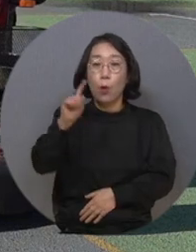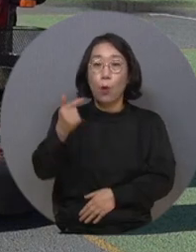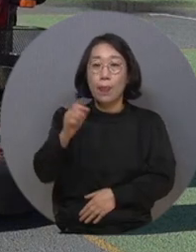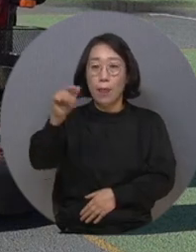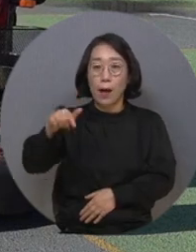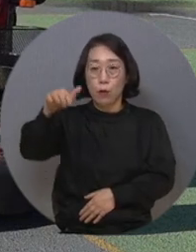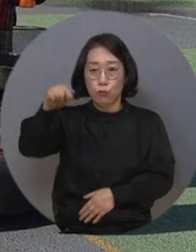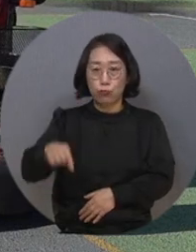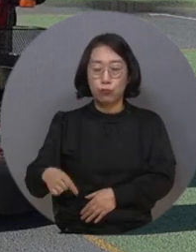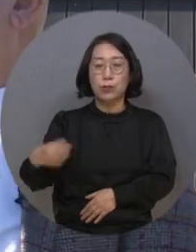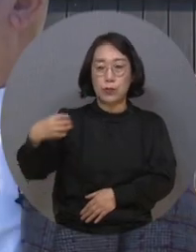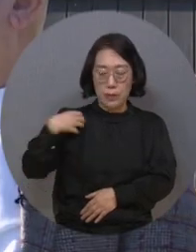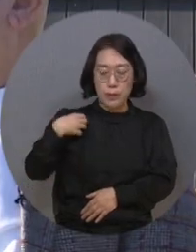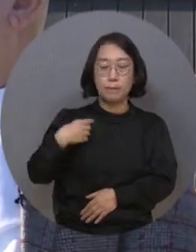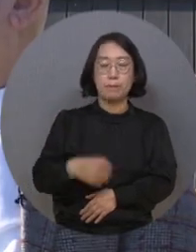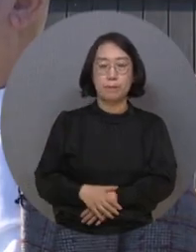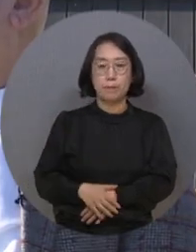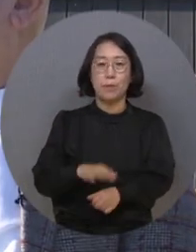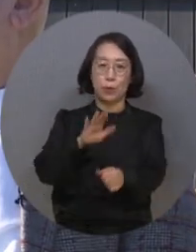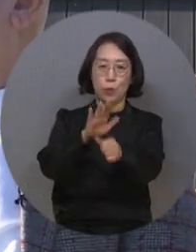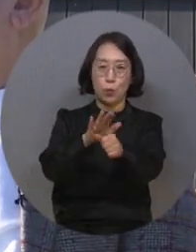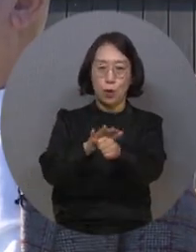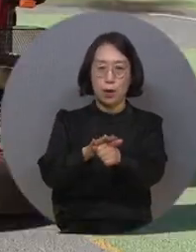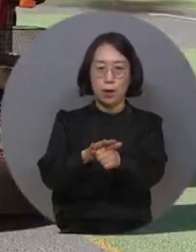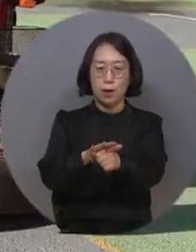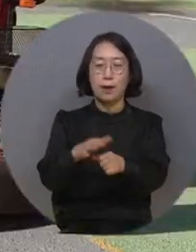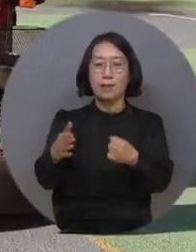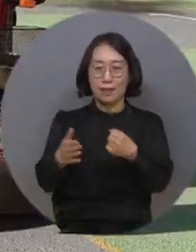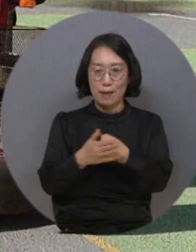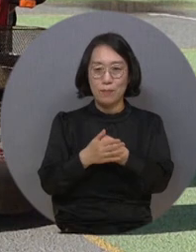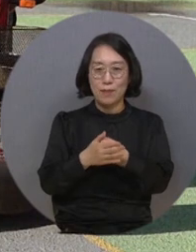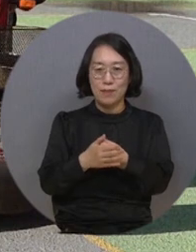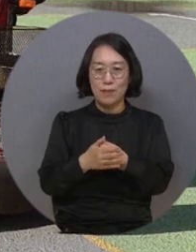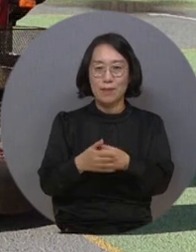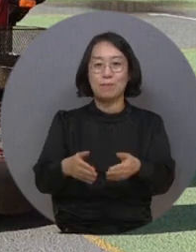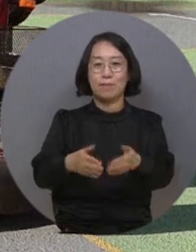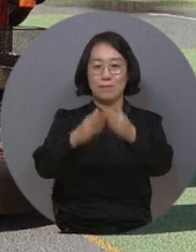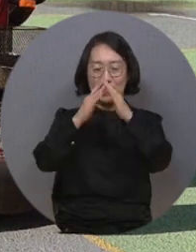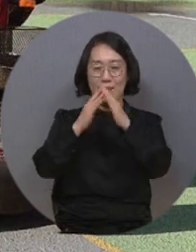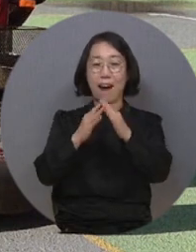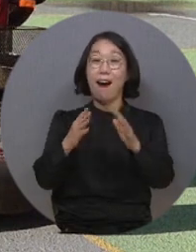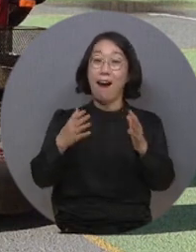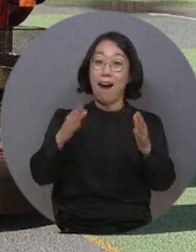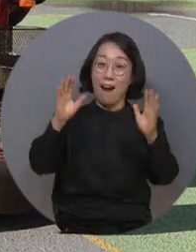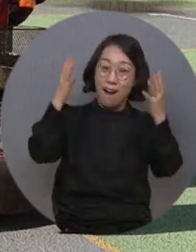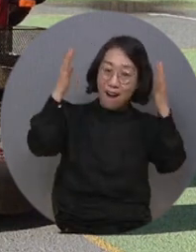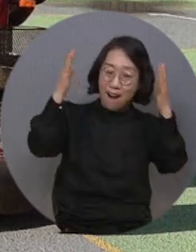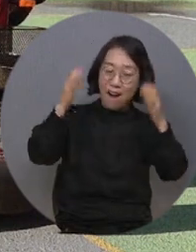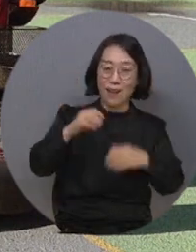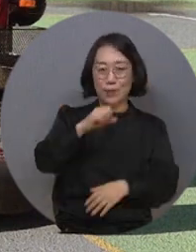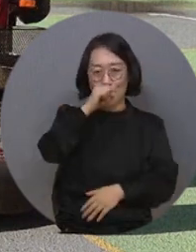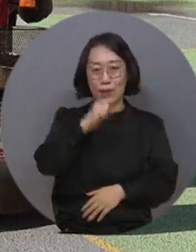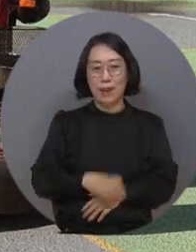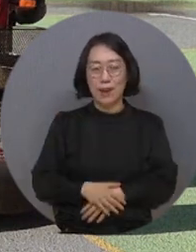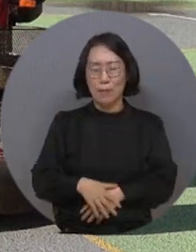그걸 하겠습니다. 그래서, 네. 어, 이렇게 만들게 되었습니다. 와, 환영합니다. 아니, 환영부터 해줘.